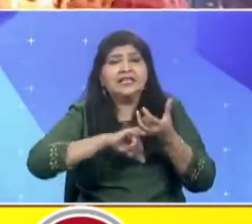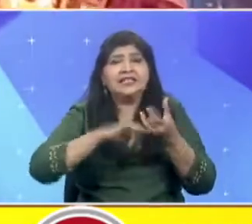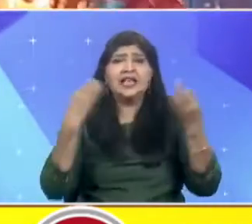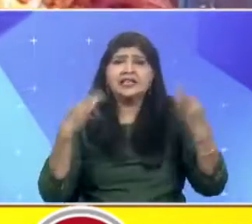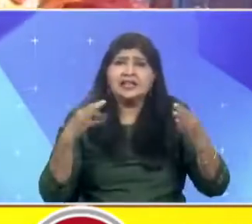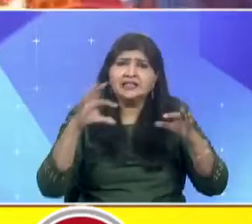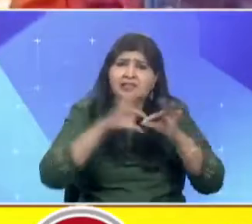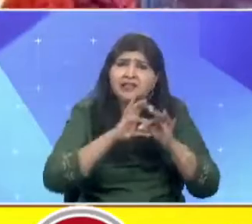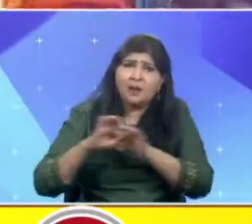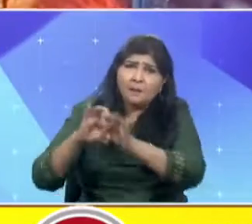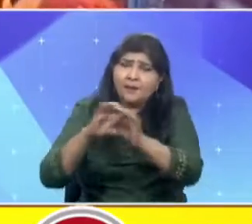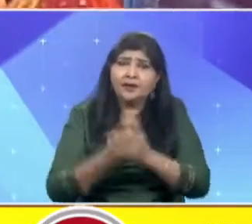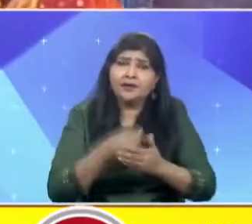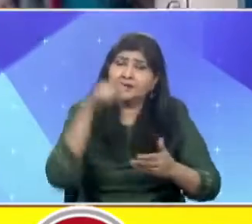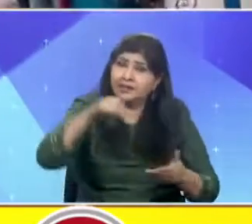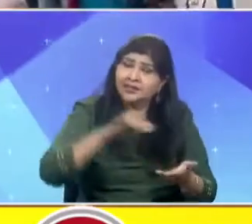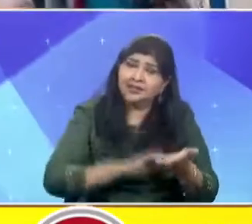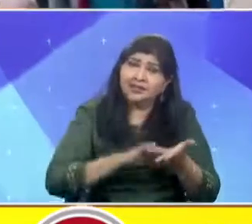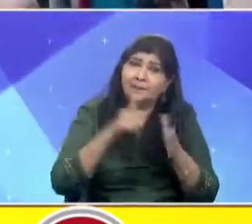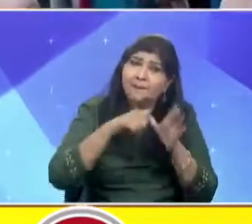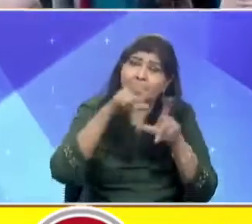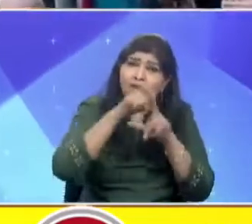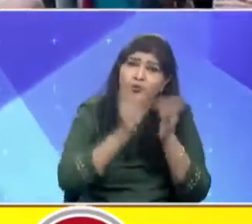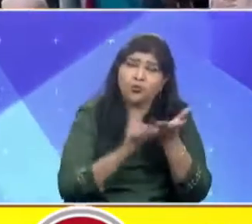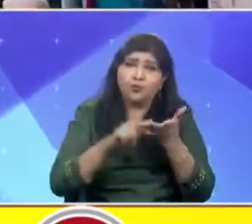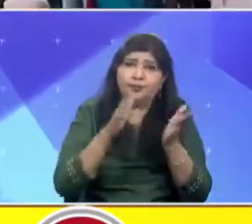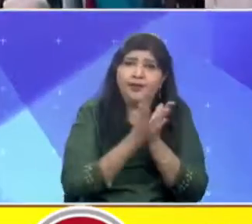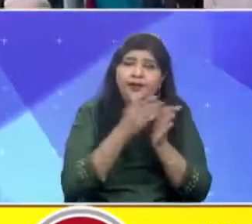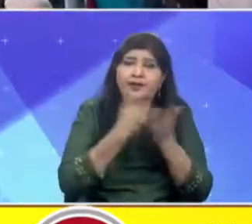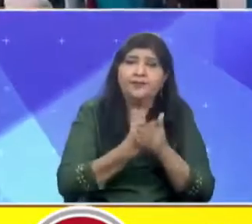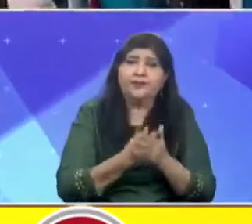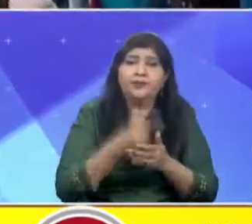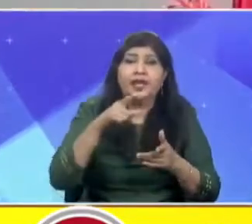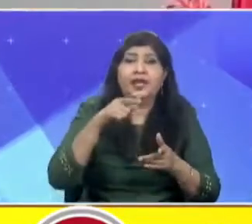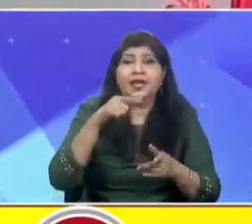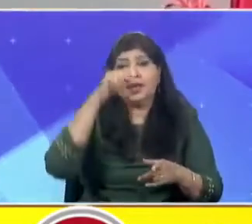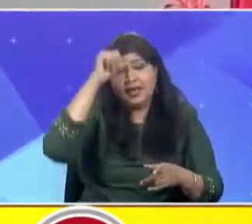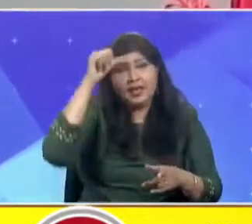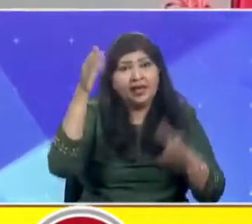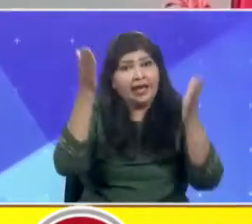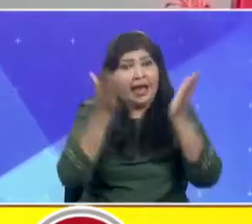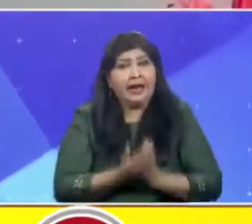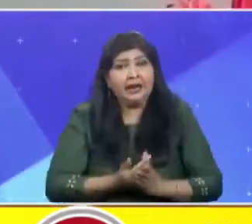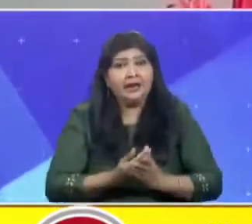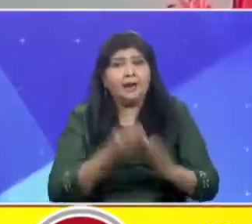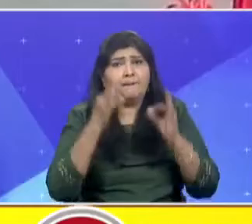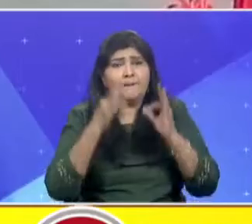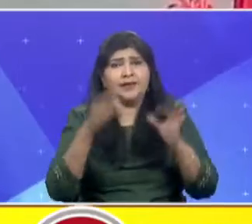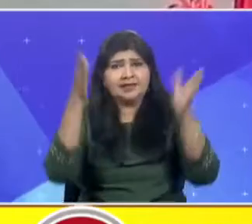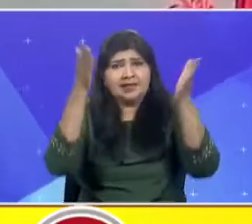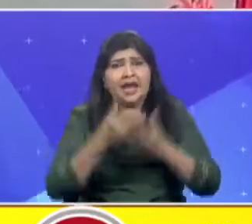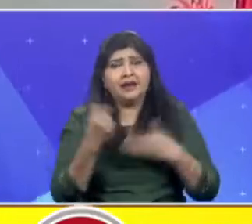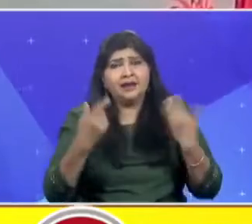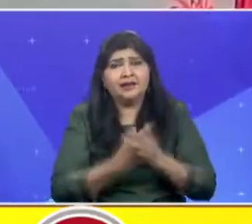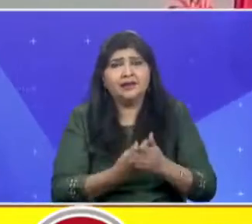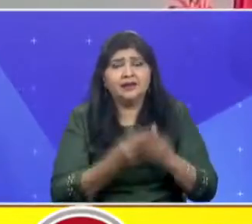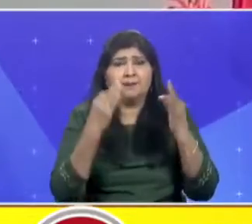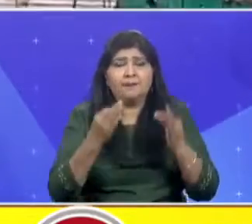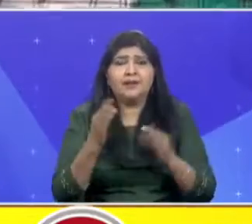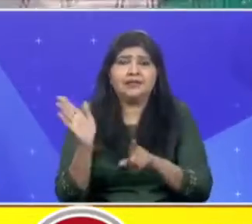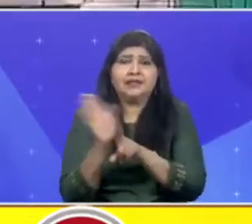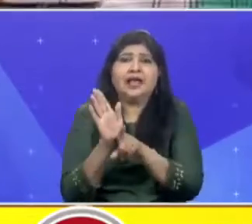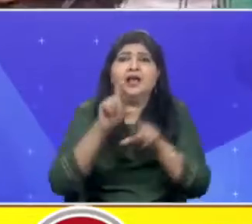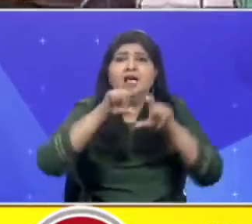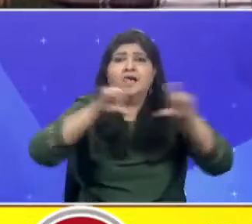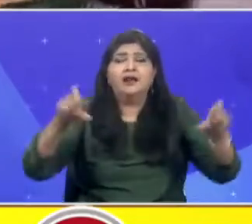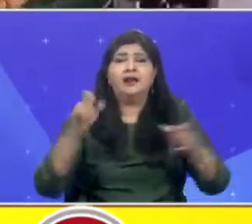मेल, ये माधवपुर मेला एक भारत श्रेष्ठ भारत की बहुत सुंदर मिसाल